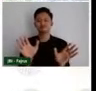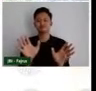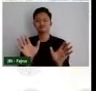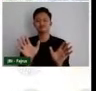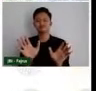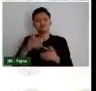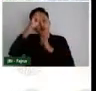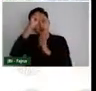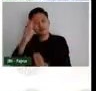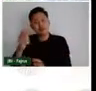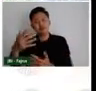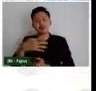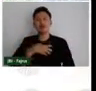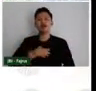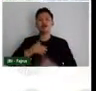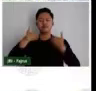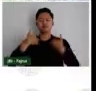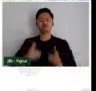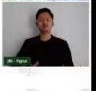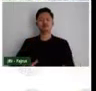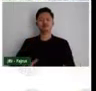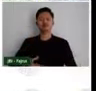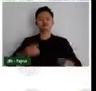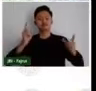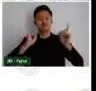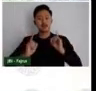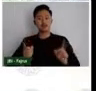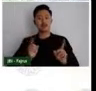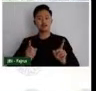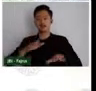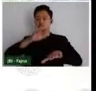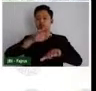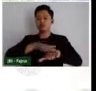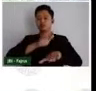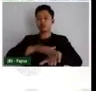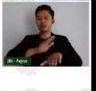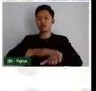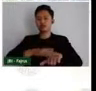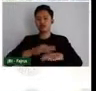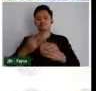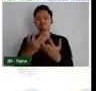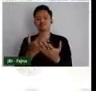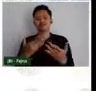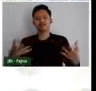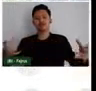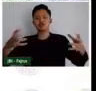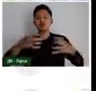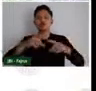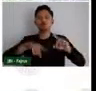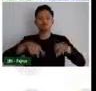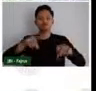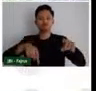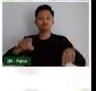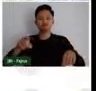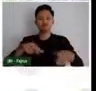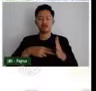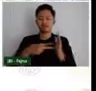asasi manusia, nilai keagamaan, nilai kultural, dan kemajemukan bangsa. Jadi di sini